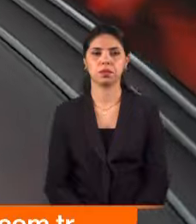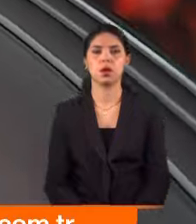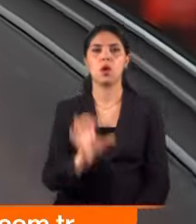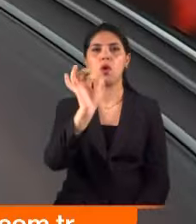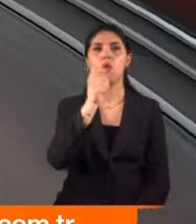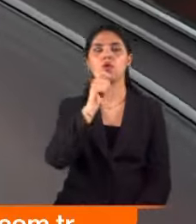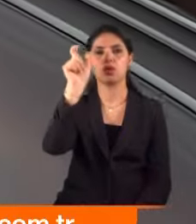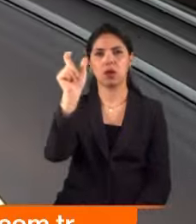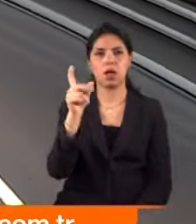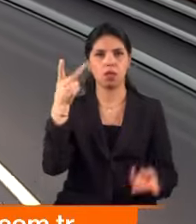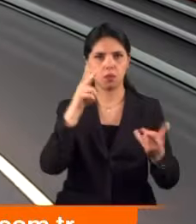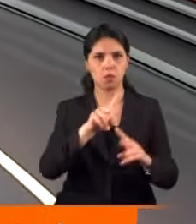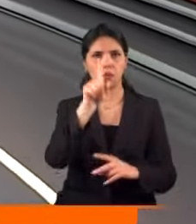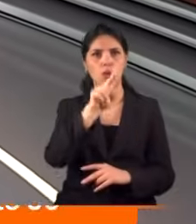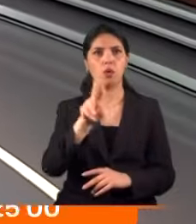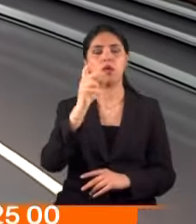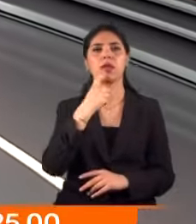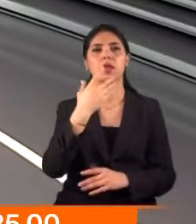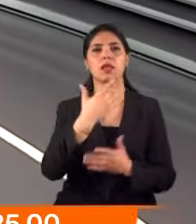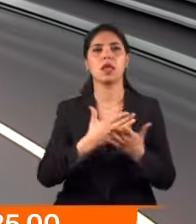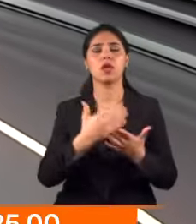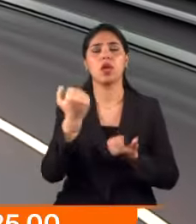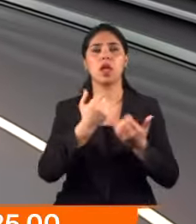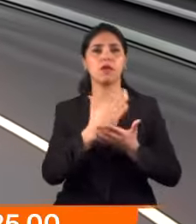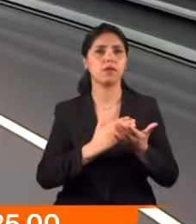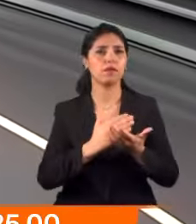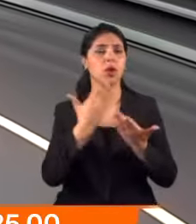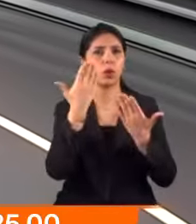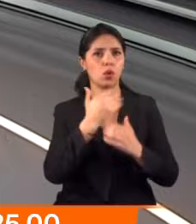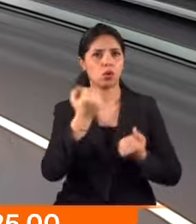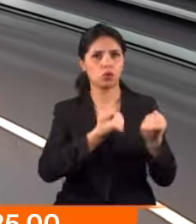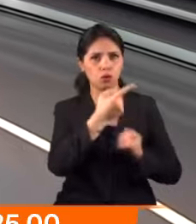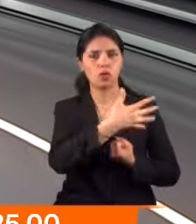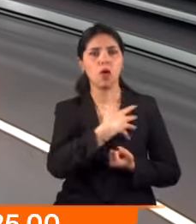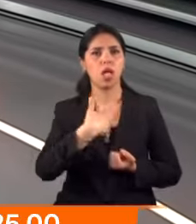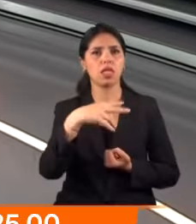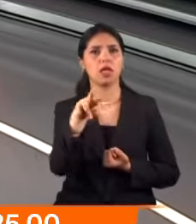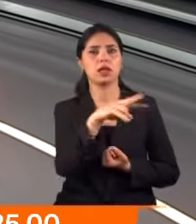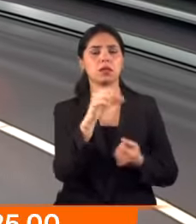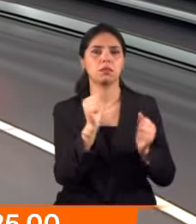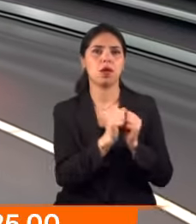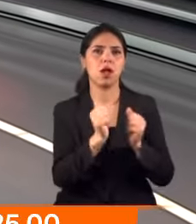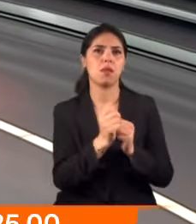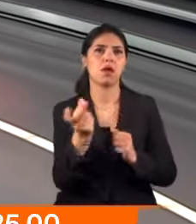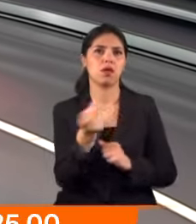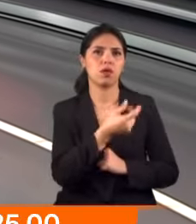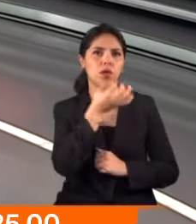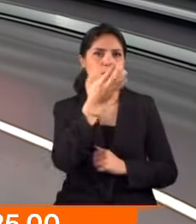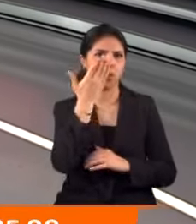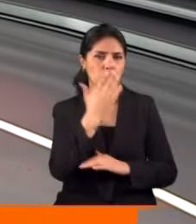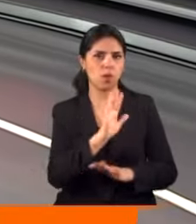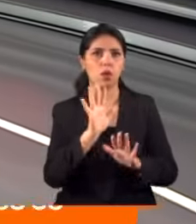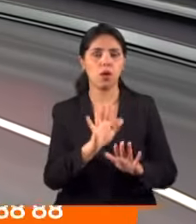Oğuz Murat Acı'nın ölümünde 17 yaşındaki ehliyetsiz sürücü ve onu kaçıran anne Elem Tok hala firari. Haber yok